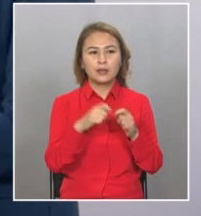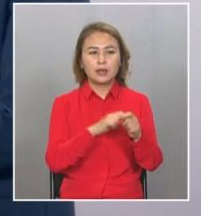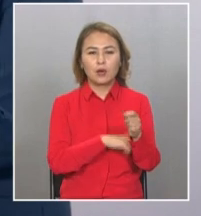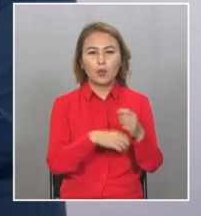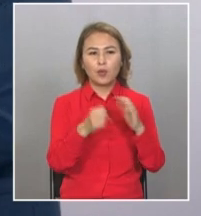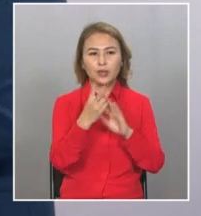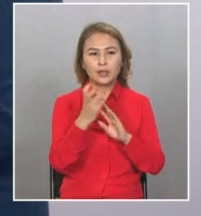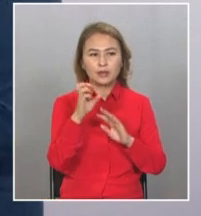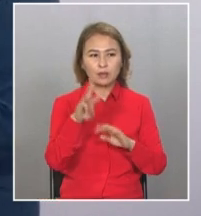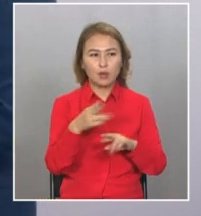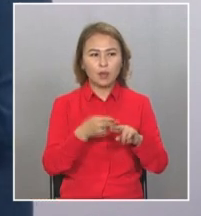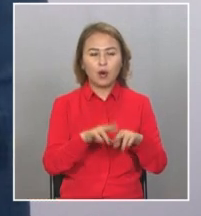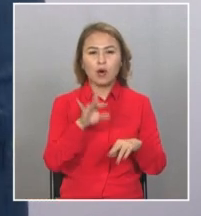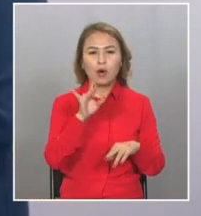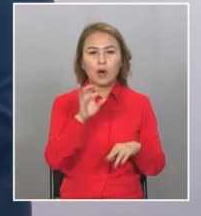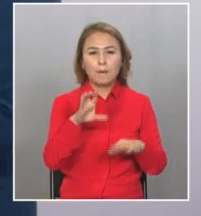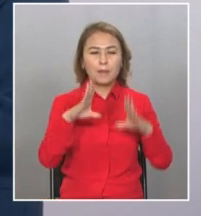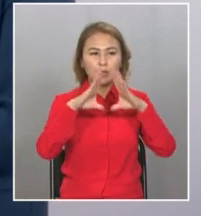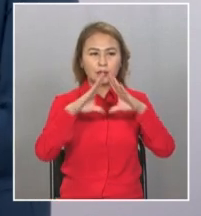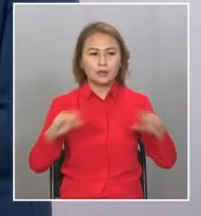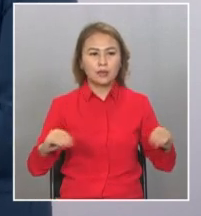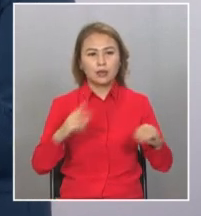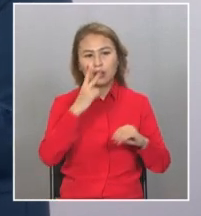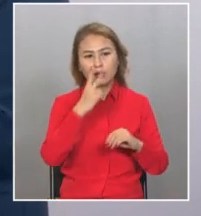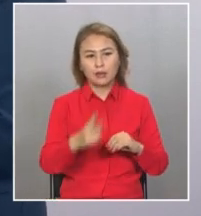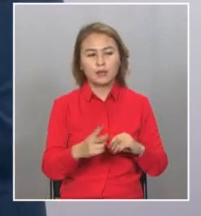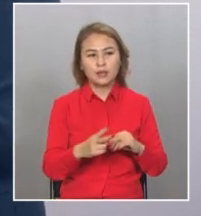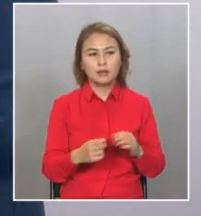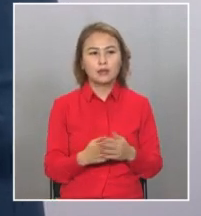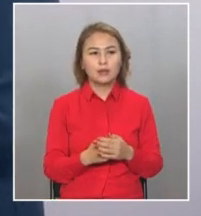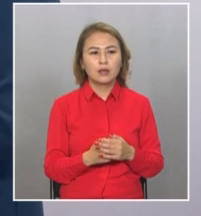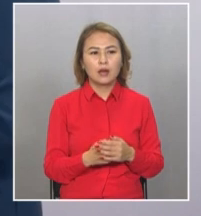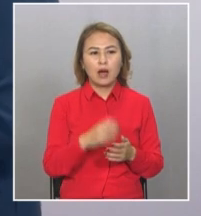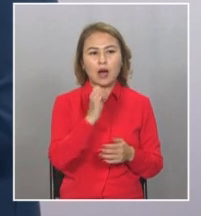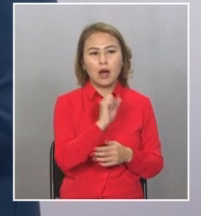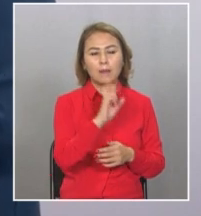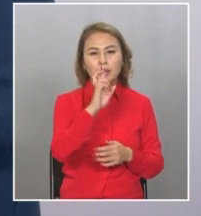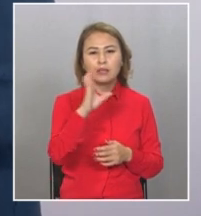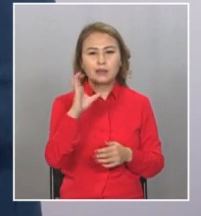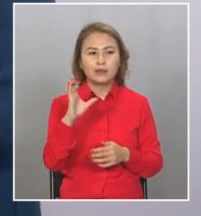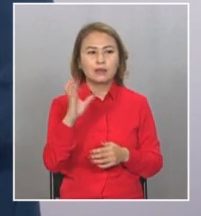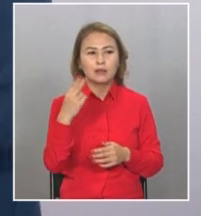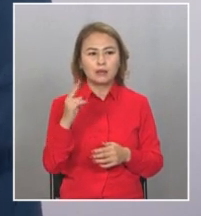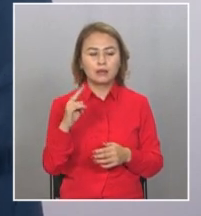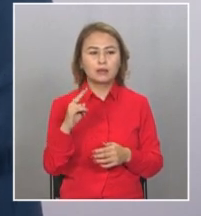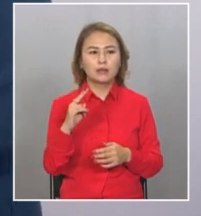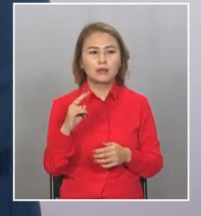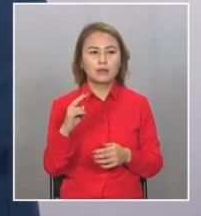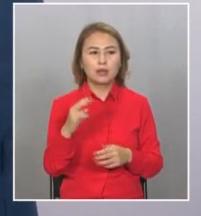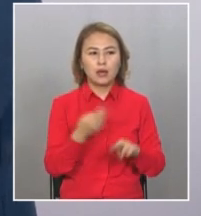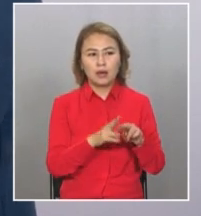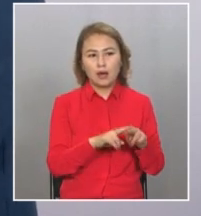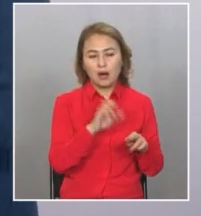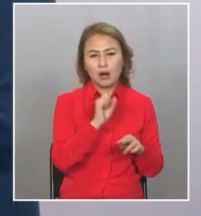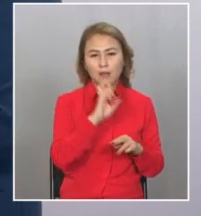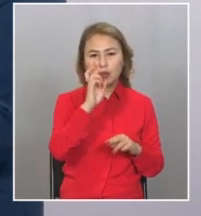сантиметр болатын ромбының екінші диагоналін анықтаңыз. Яғни бізде АБЦ-ді ромб берілген, ол ромбының АБ